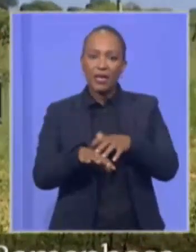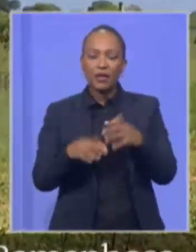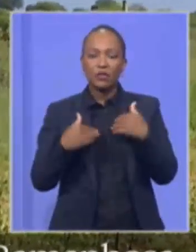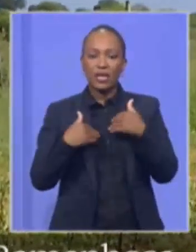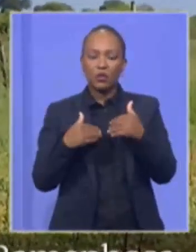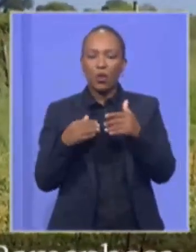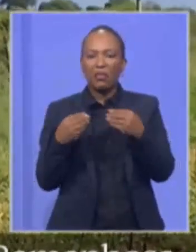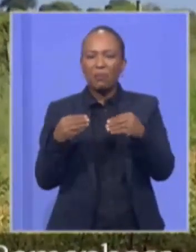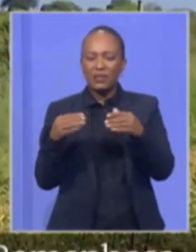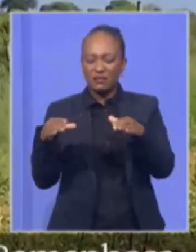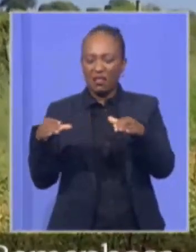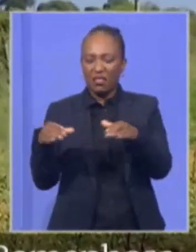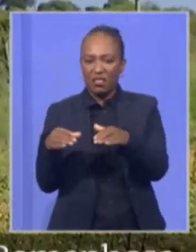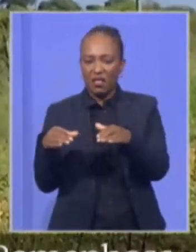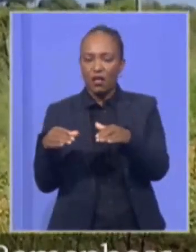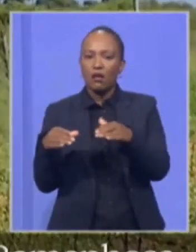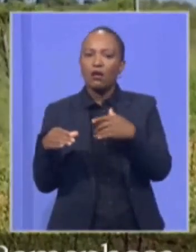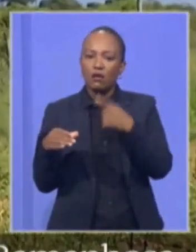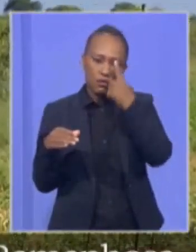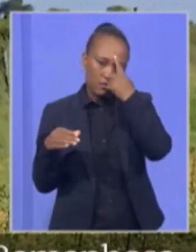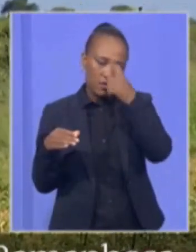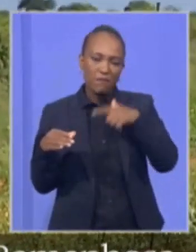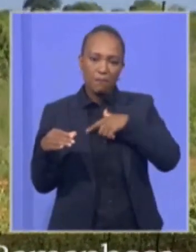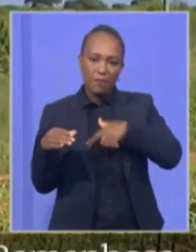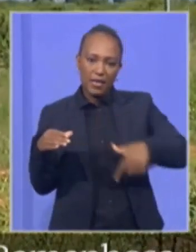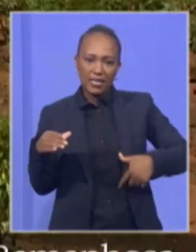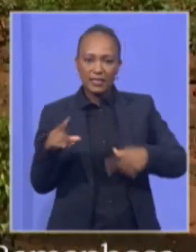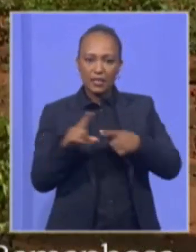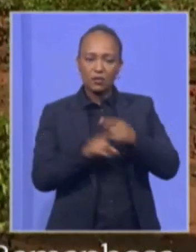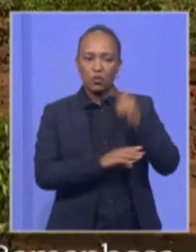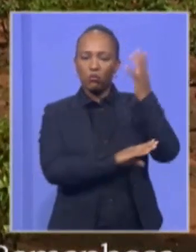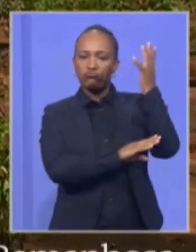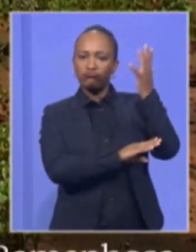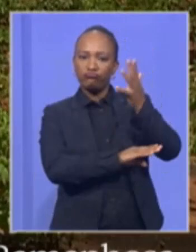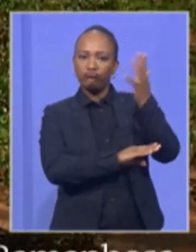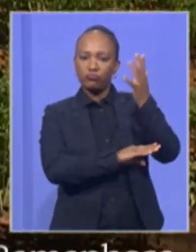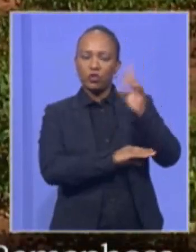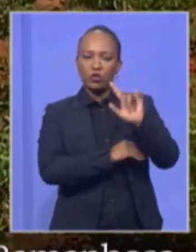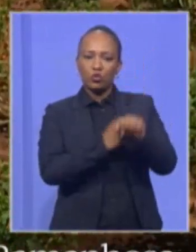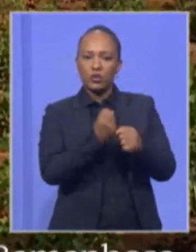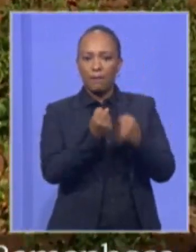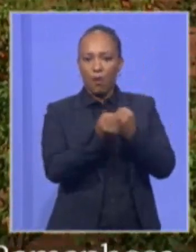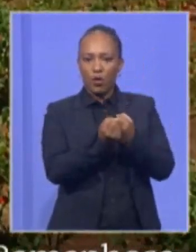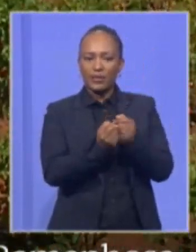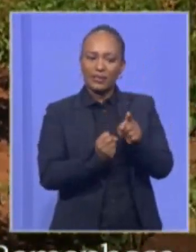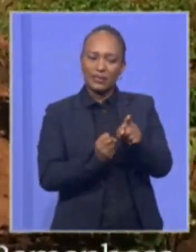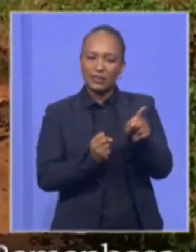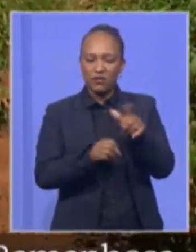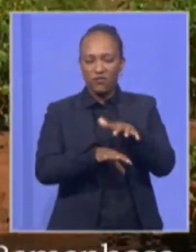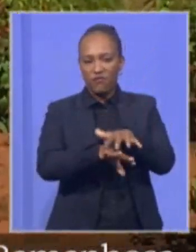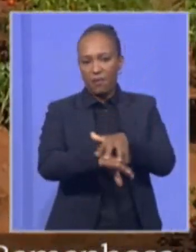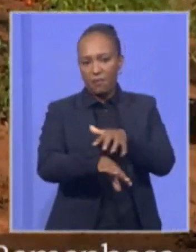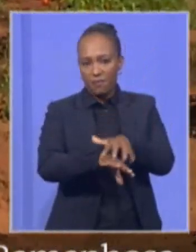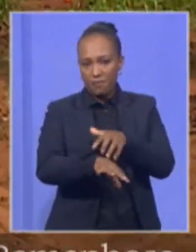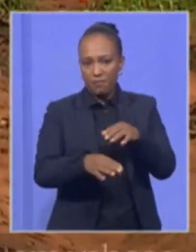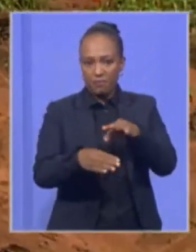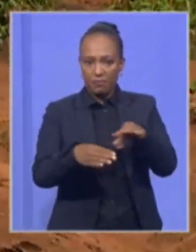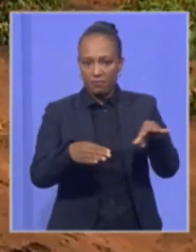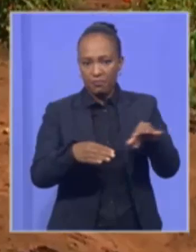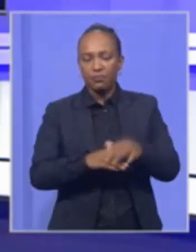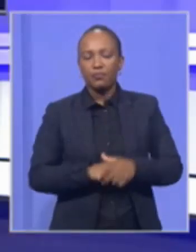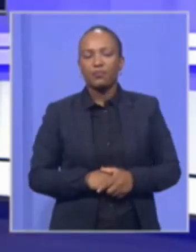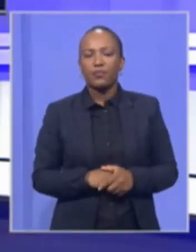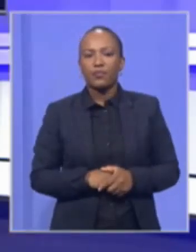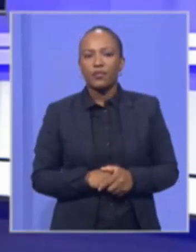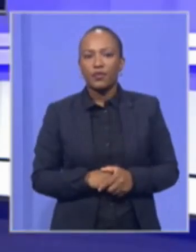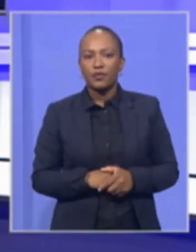gore mopresidente Ramaphosa o tla bolela ka thekgo go tšwa go mmušo malebana le temo.